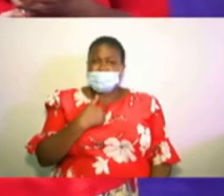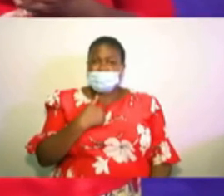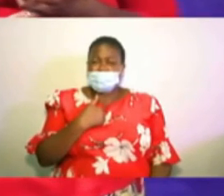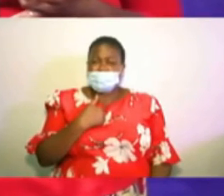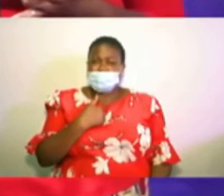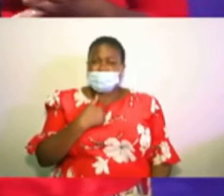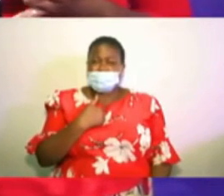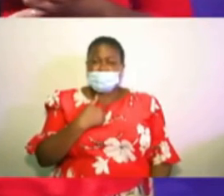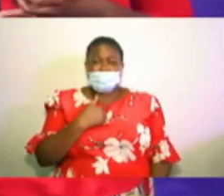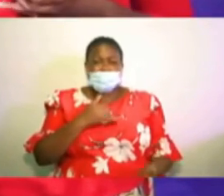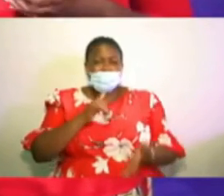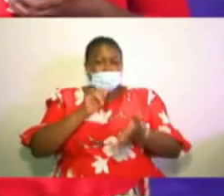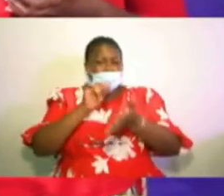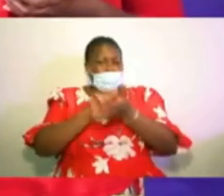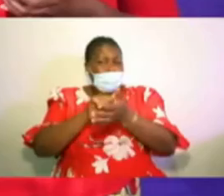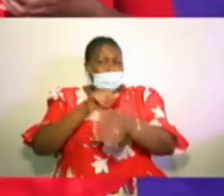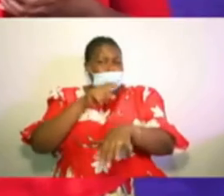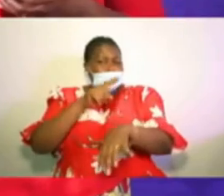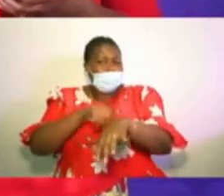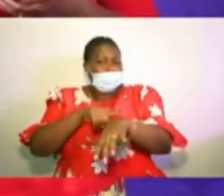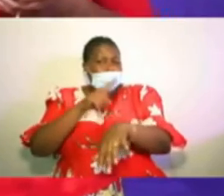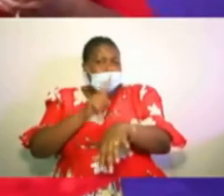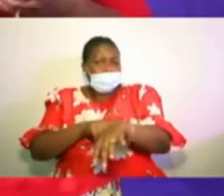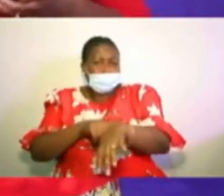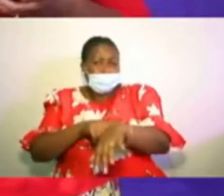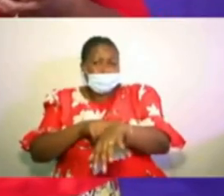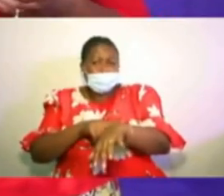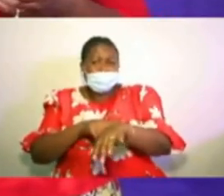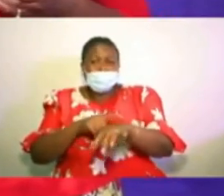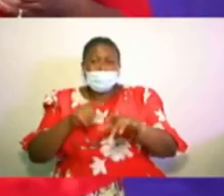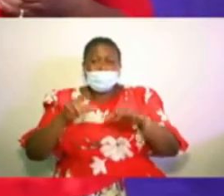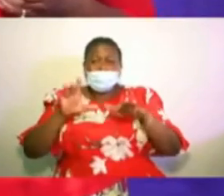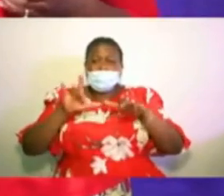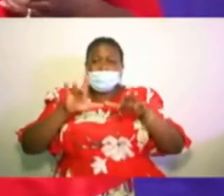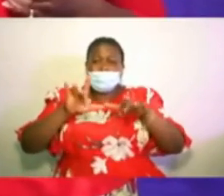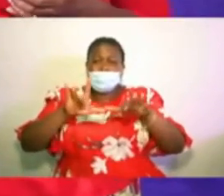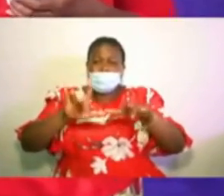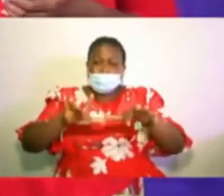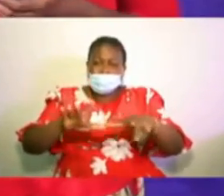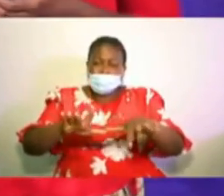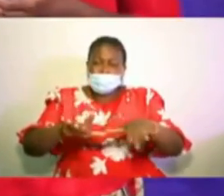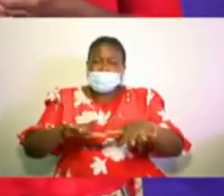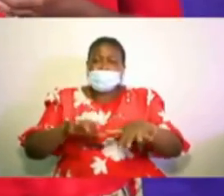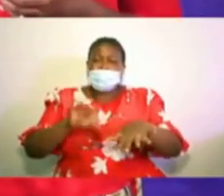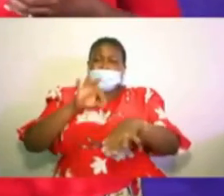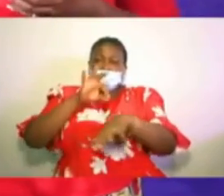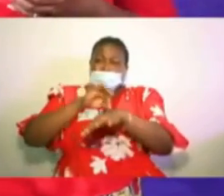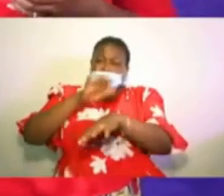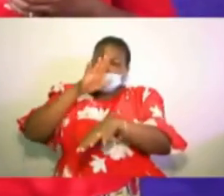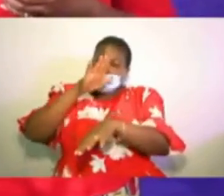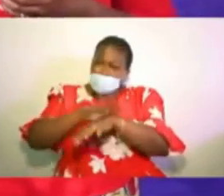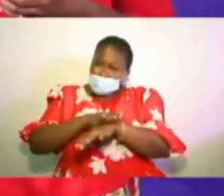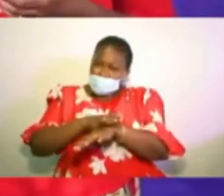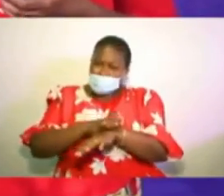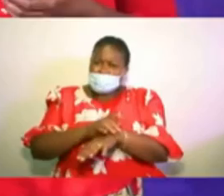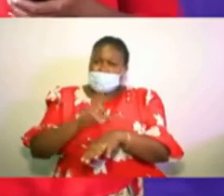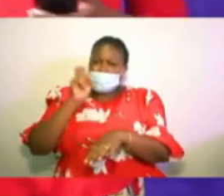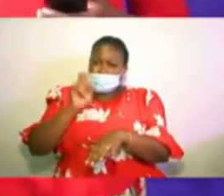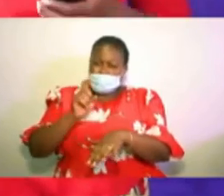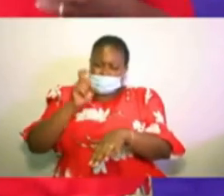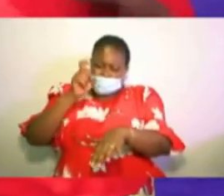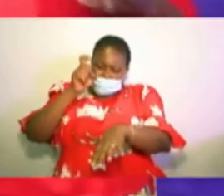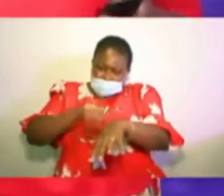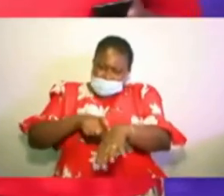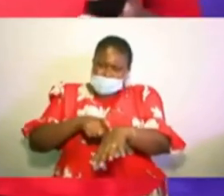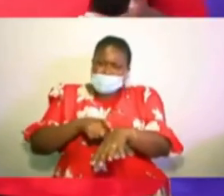And at that stage, any fly, any mosquito, anything can disturb that body and it will not react.